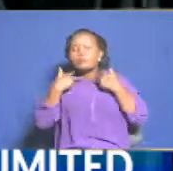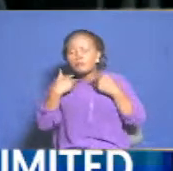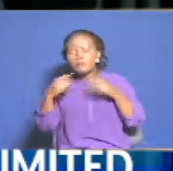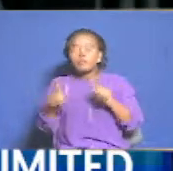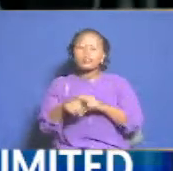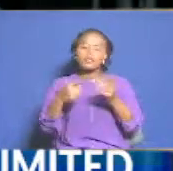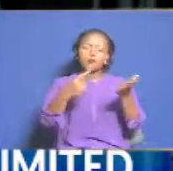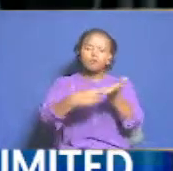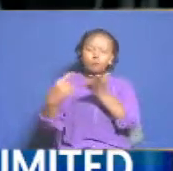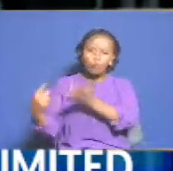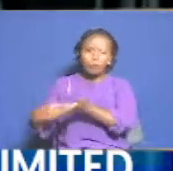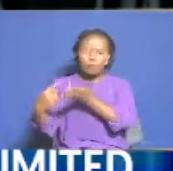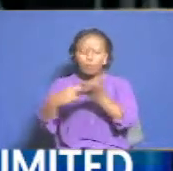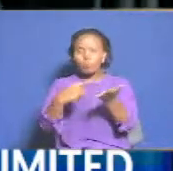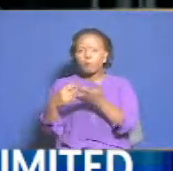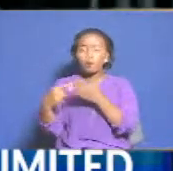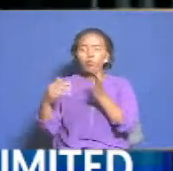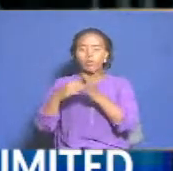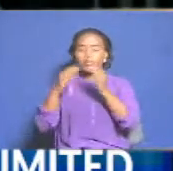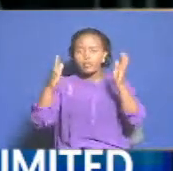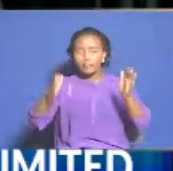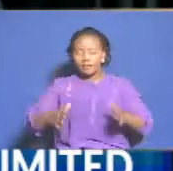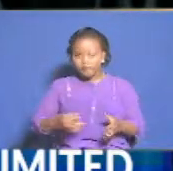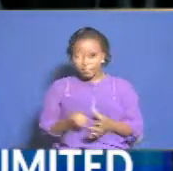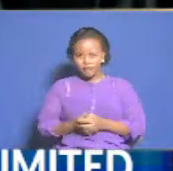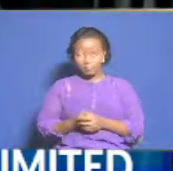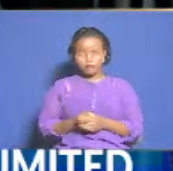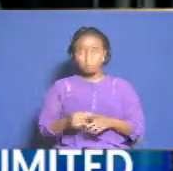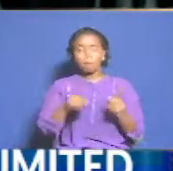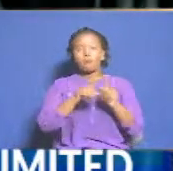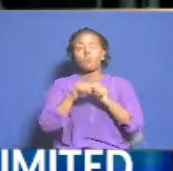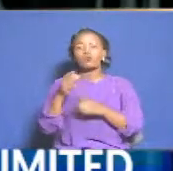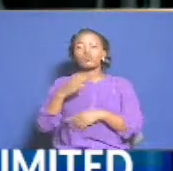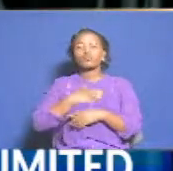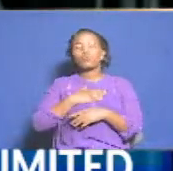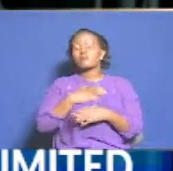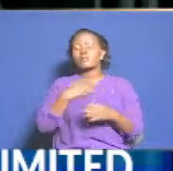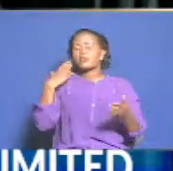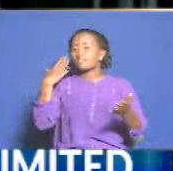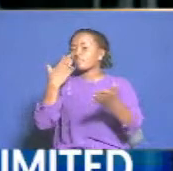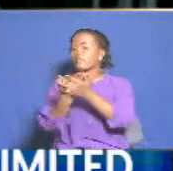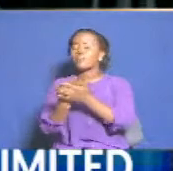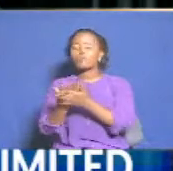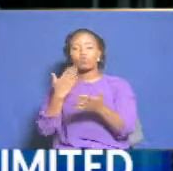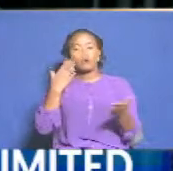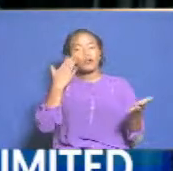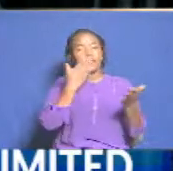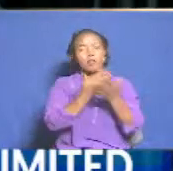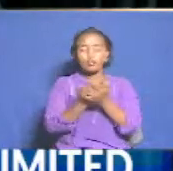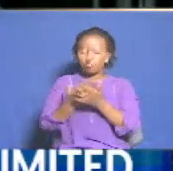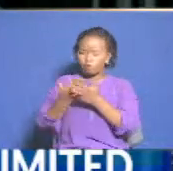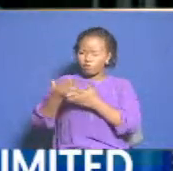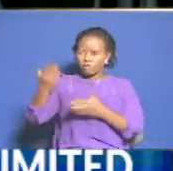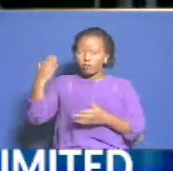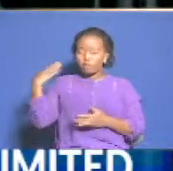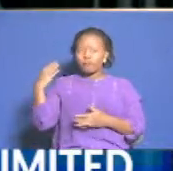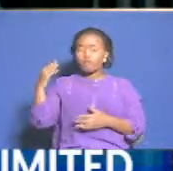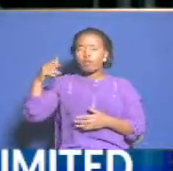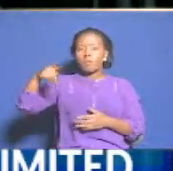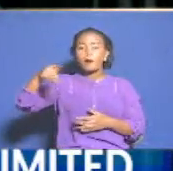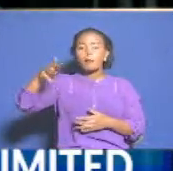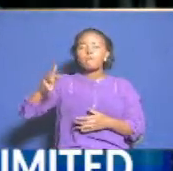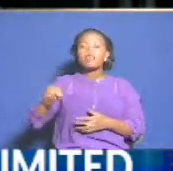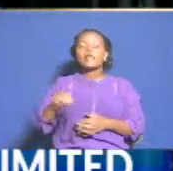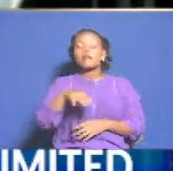viongozi. Nataka nimshukuru Waziri Mkuu awali Mheshimiwa Raila